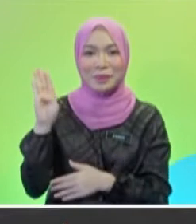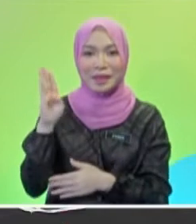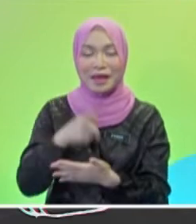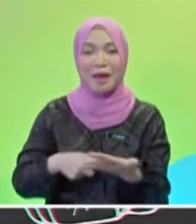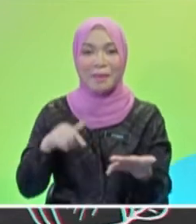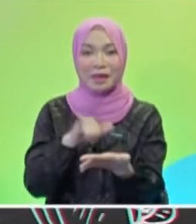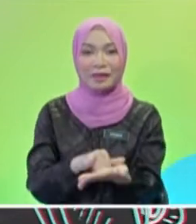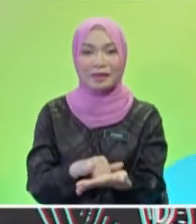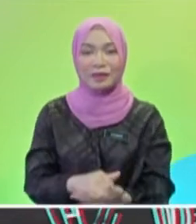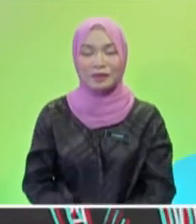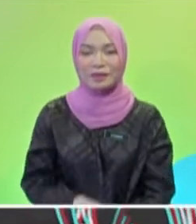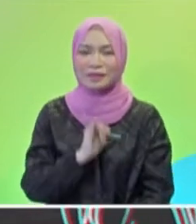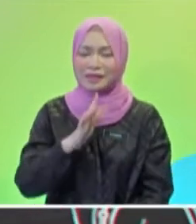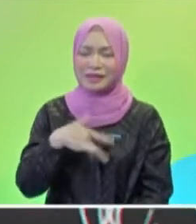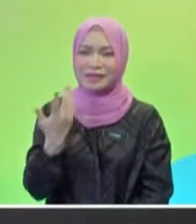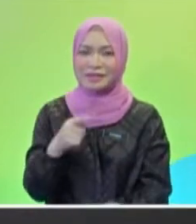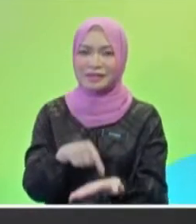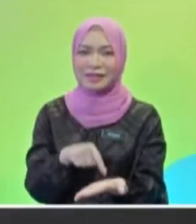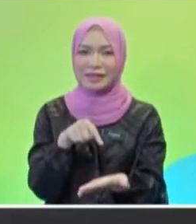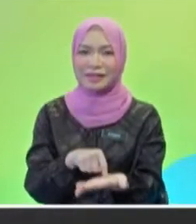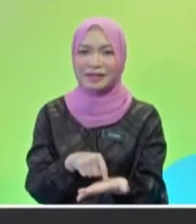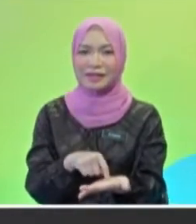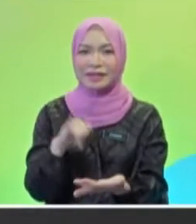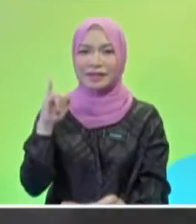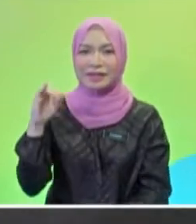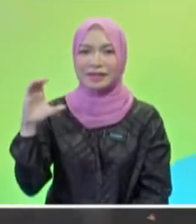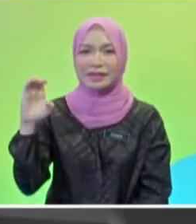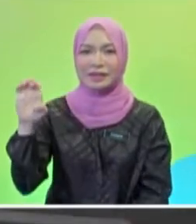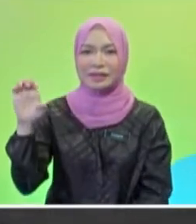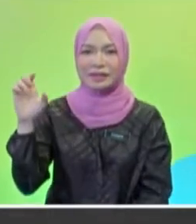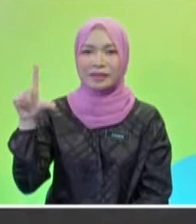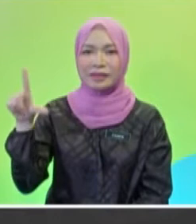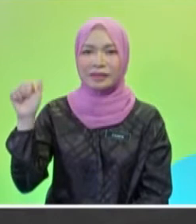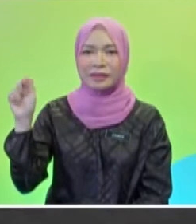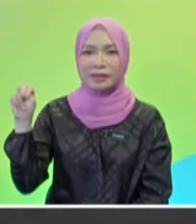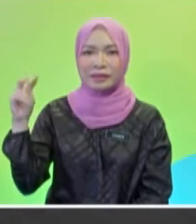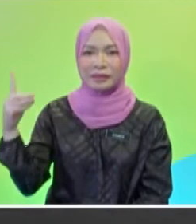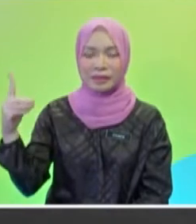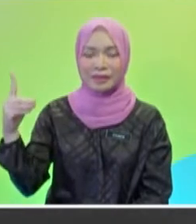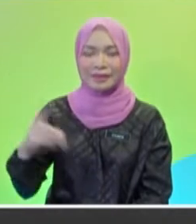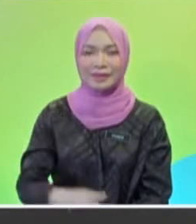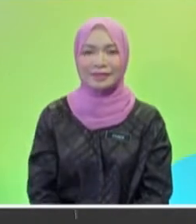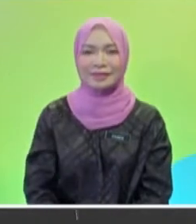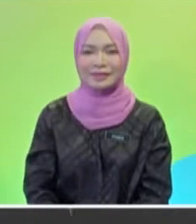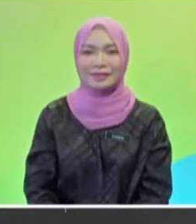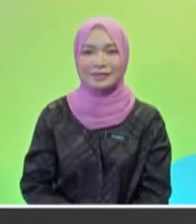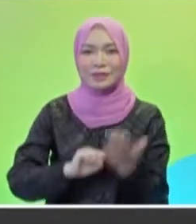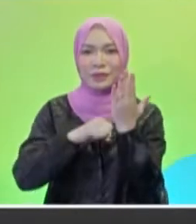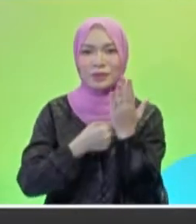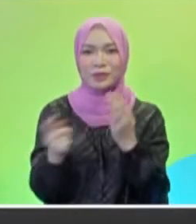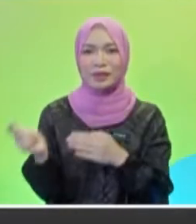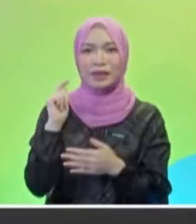negara beach Island negara isle Oke sumber tenaga apel